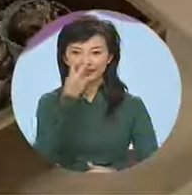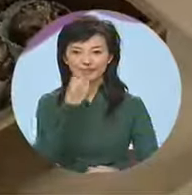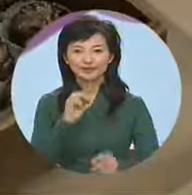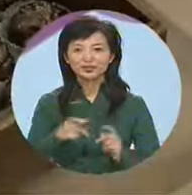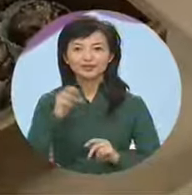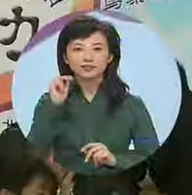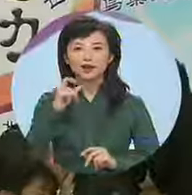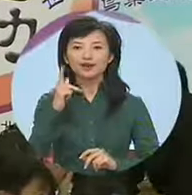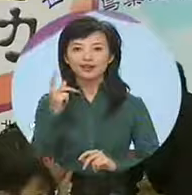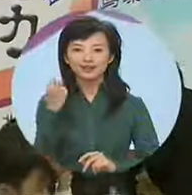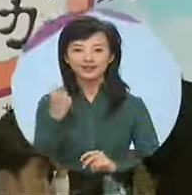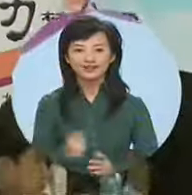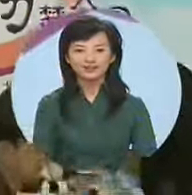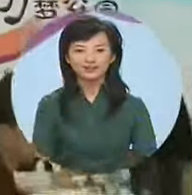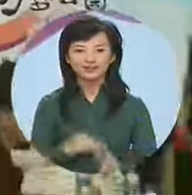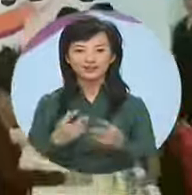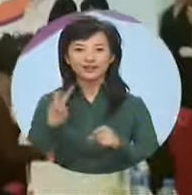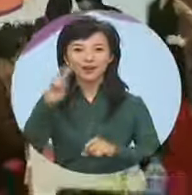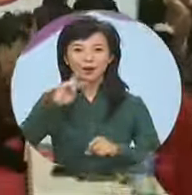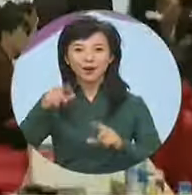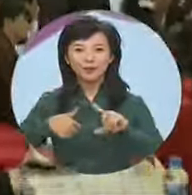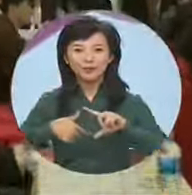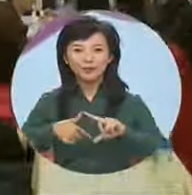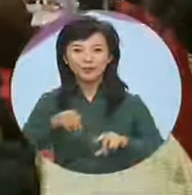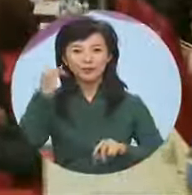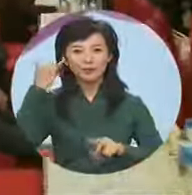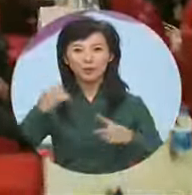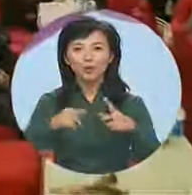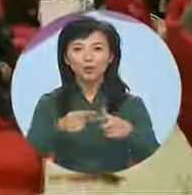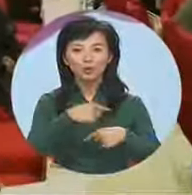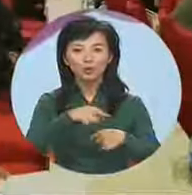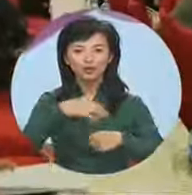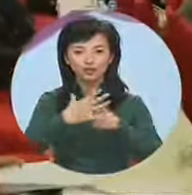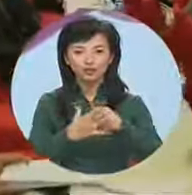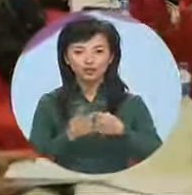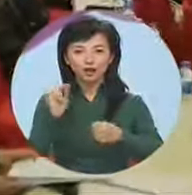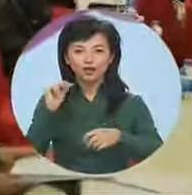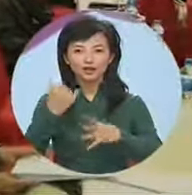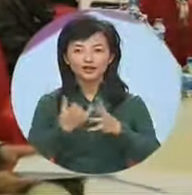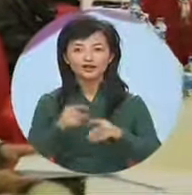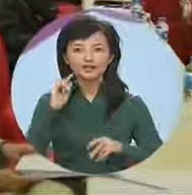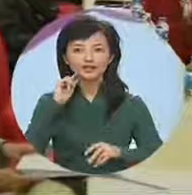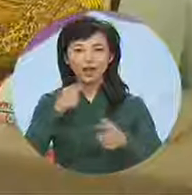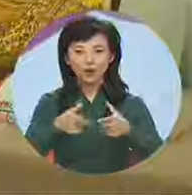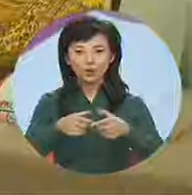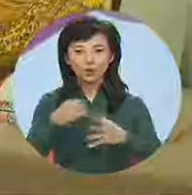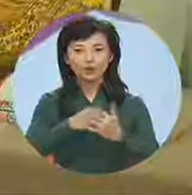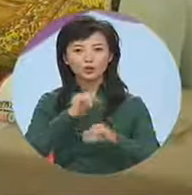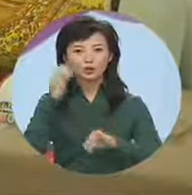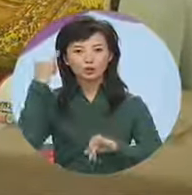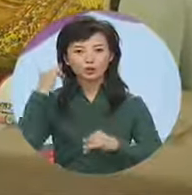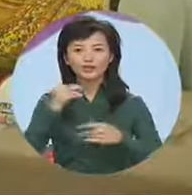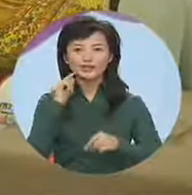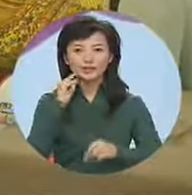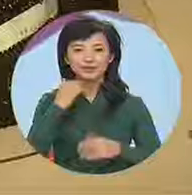巧克力制品据了解占低近两万平方米的巧克力梦公园主要由世界巧克力馆世界糖果馆梦公园主题馆甜蜜